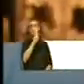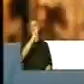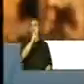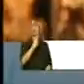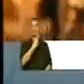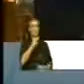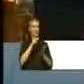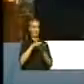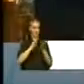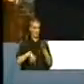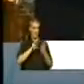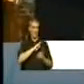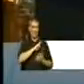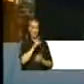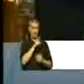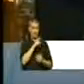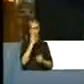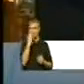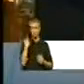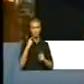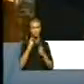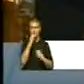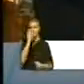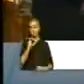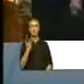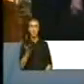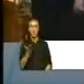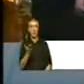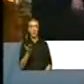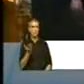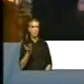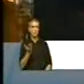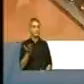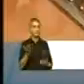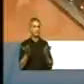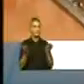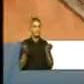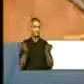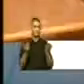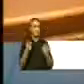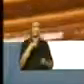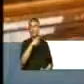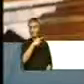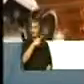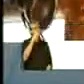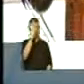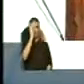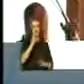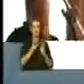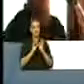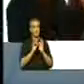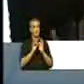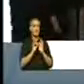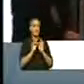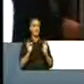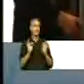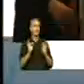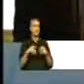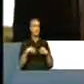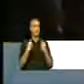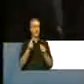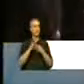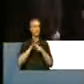לברקזיט, למה שקרה באנגליה, וראינו מה שקרה השבוע באיטליה. אז ככה שאנחנו רואים שטראמפ בהחלט מתחיל איכשהו לתת